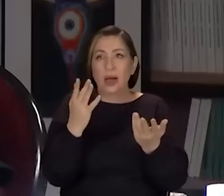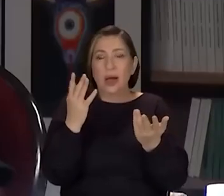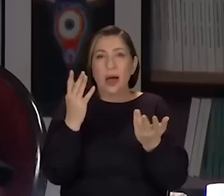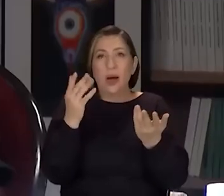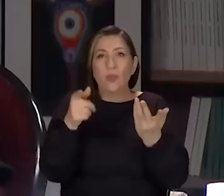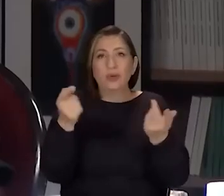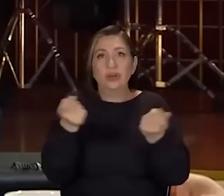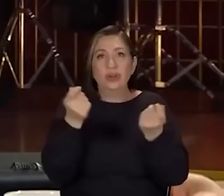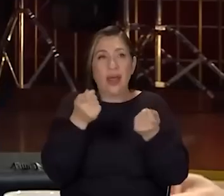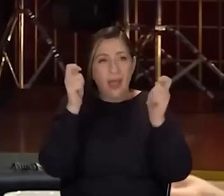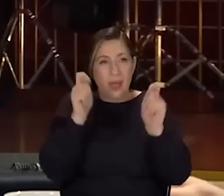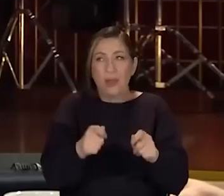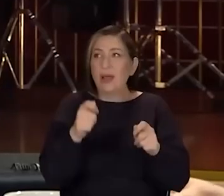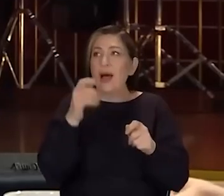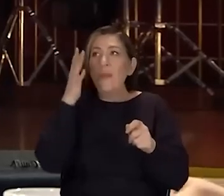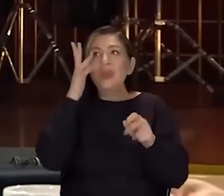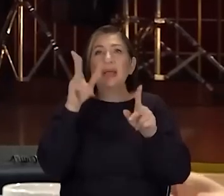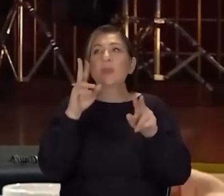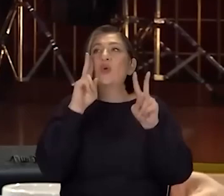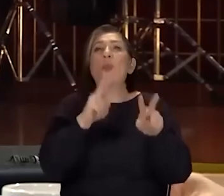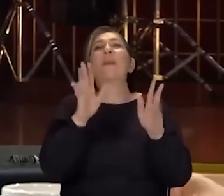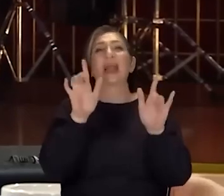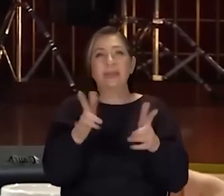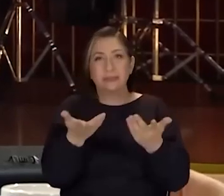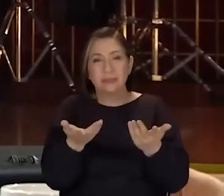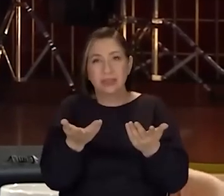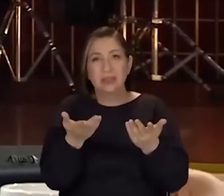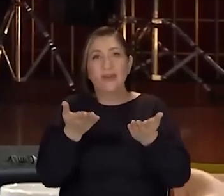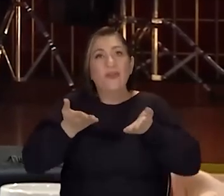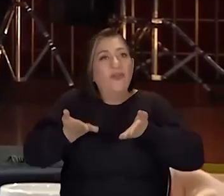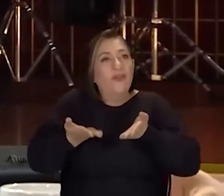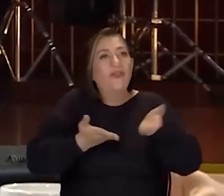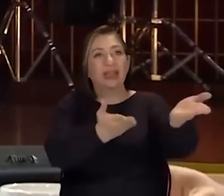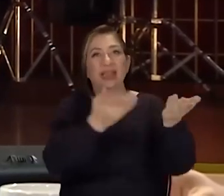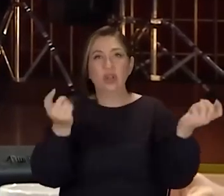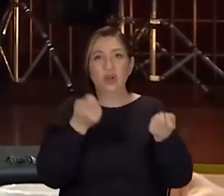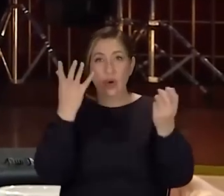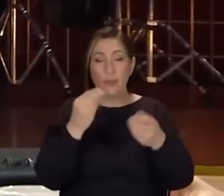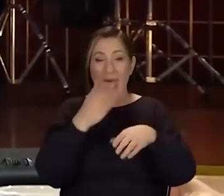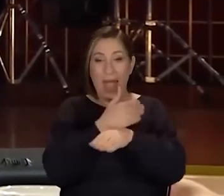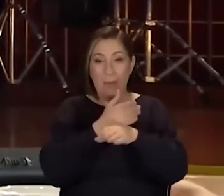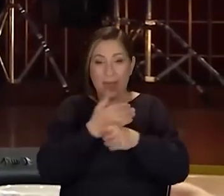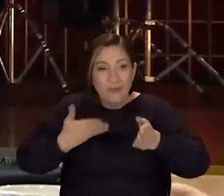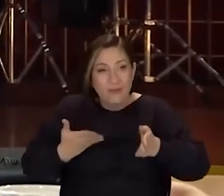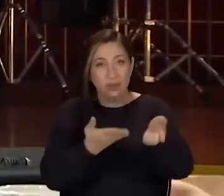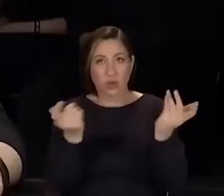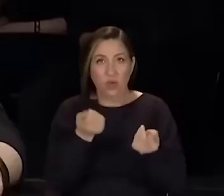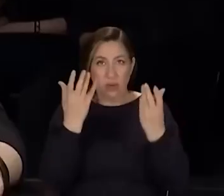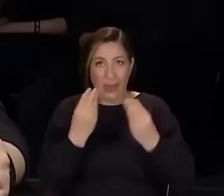da bu işlere yapanlara da salakça davranmamak lazım. Yani fırında çalışıyor olsam, ekmek işçisi